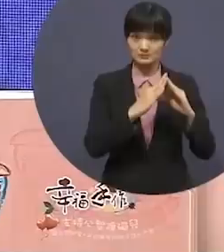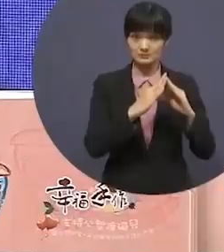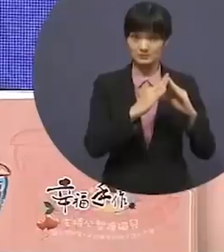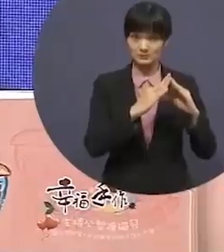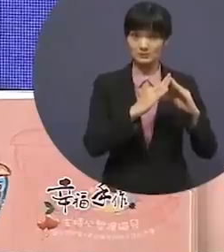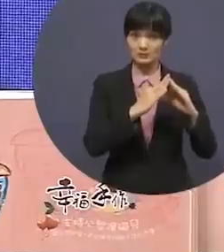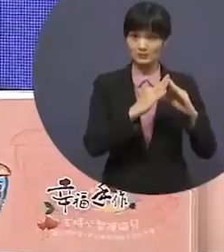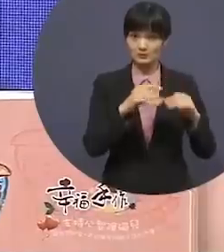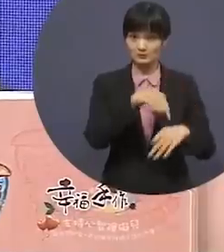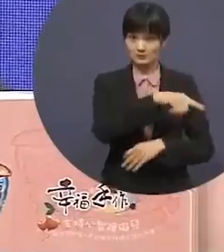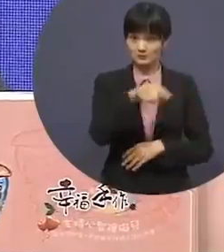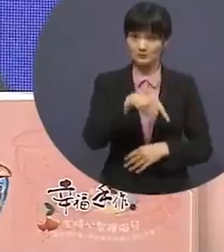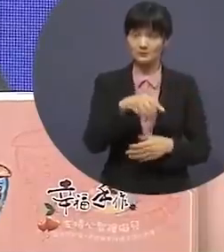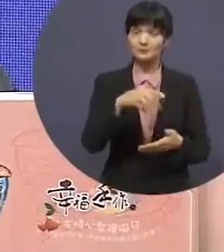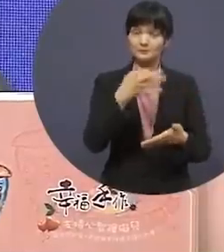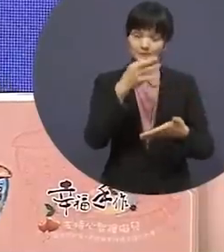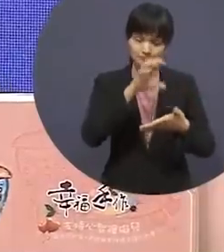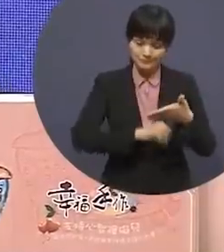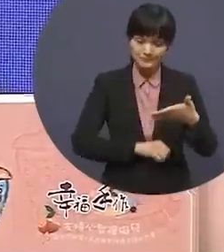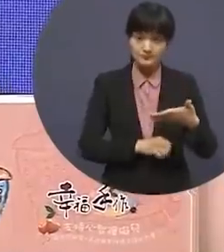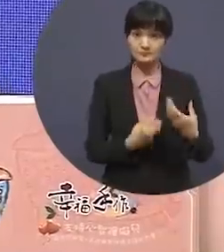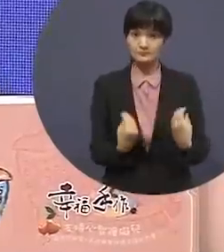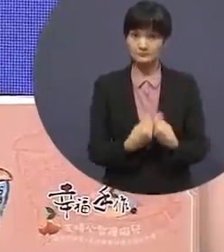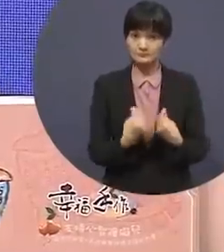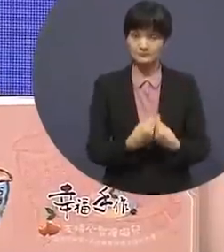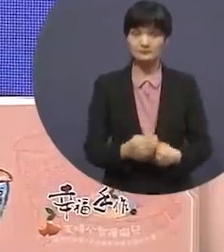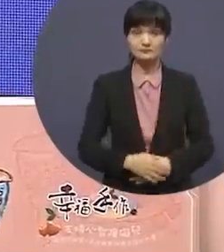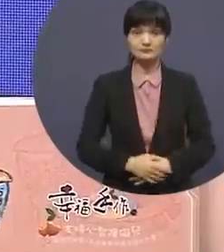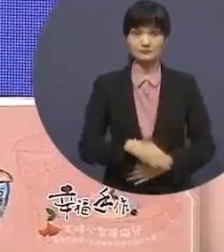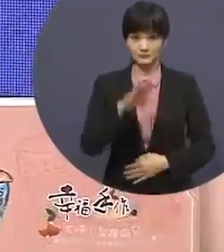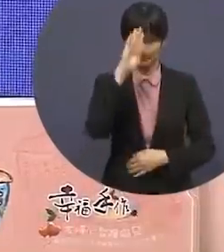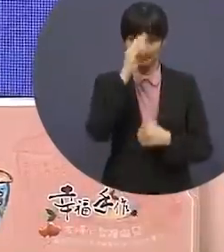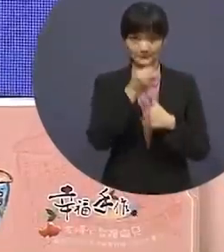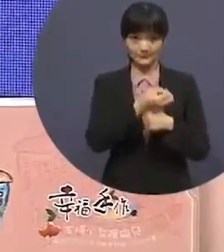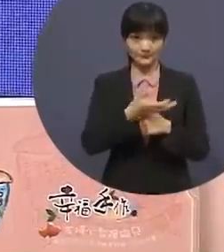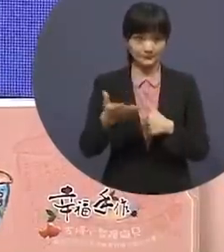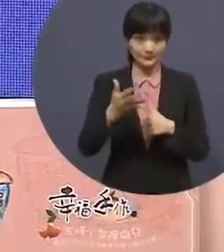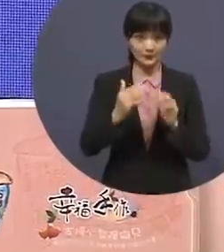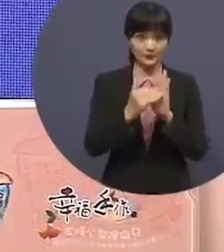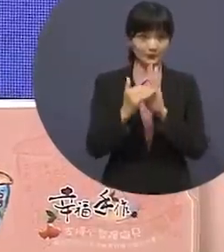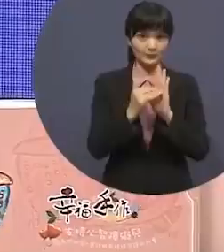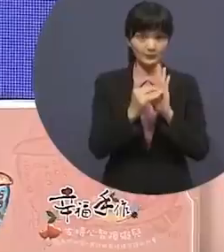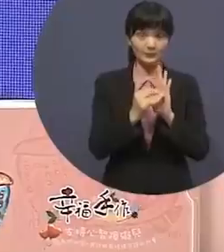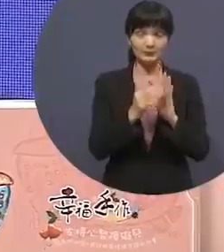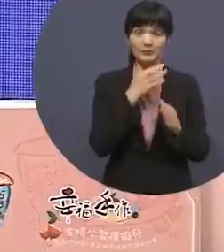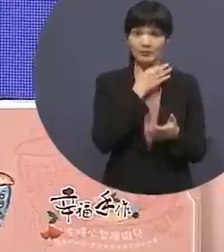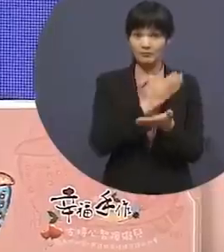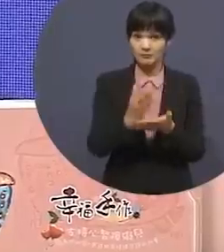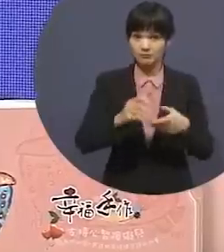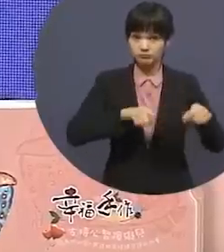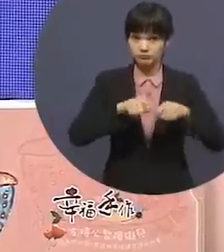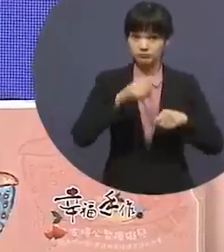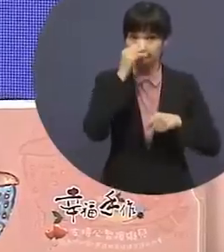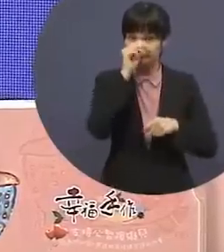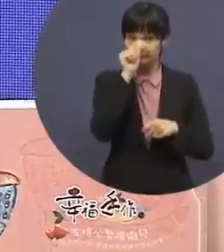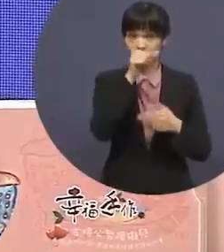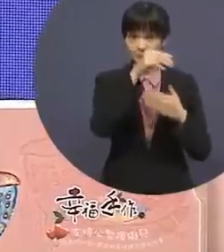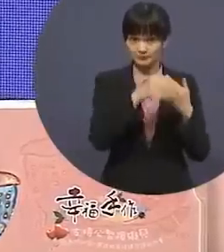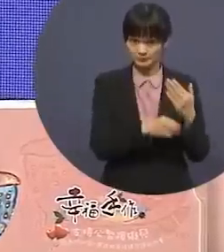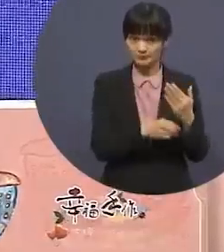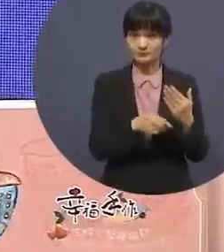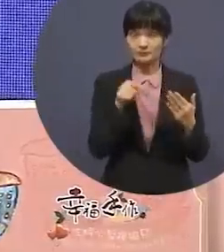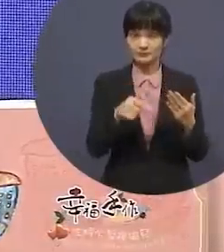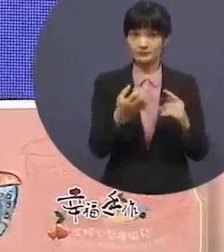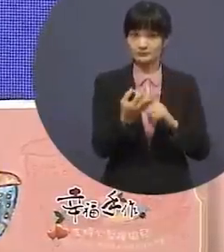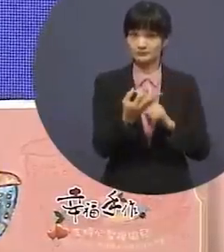个防疫纾困还有振兴的特别条例的规定，我们所补助的金额不得作为抵